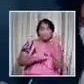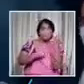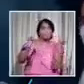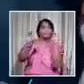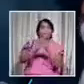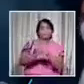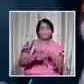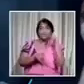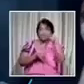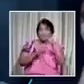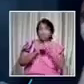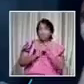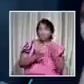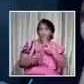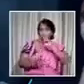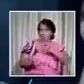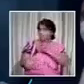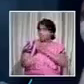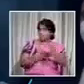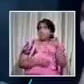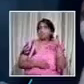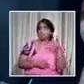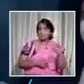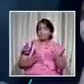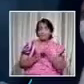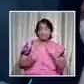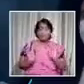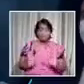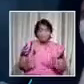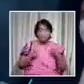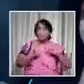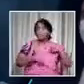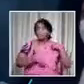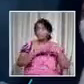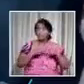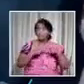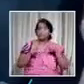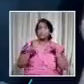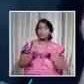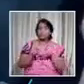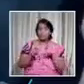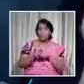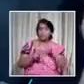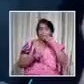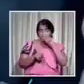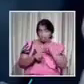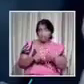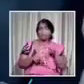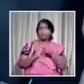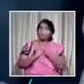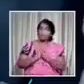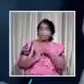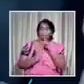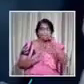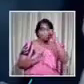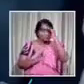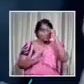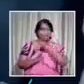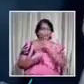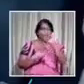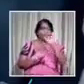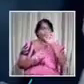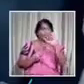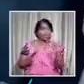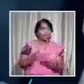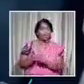ආවේ එතනින් තමයි රැවටීම පටන් ගත්තේ ඒ රැවටීම පටන් අරගෙන ඊට පස්සේ ඇත්ත වශයෙන්ම කරු කතානායක කතුමනි 69